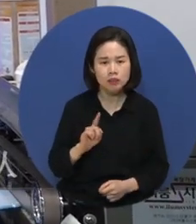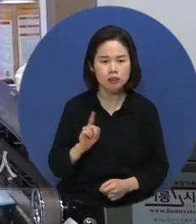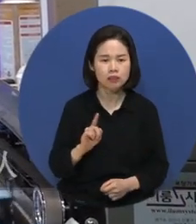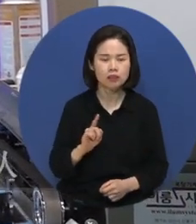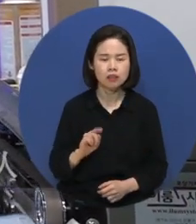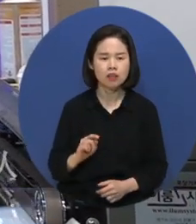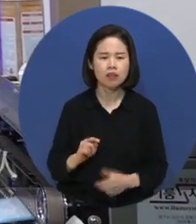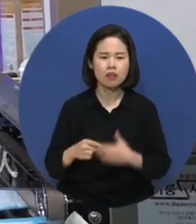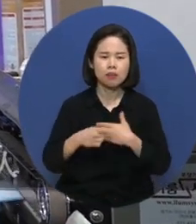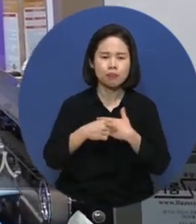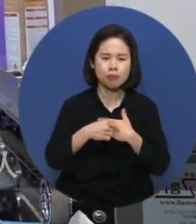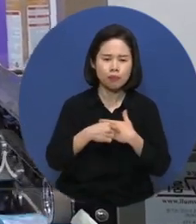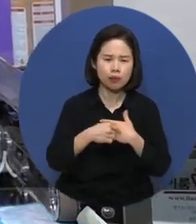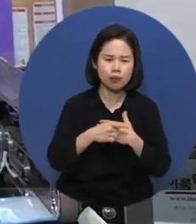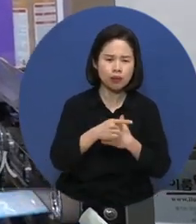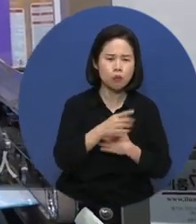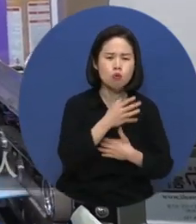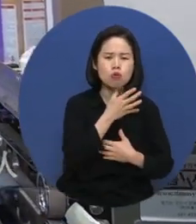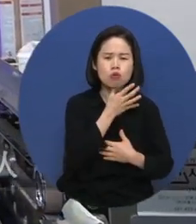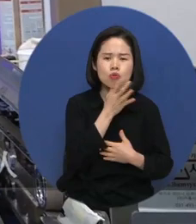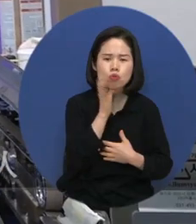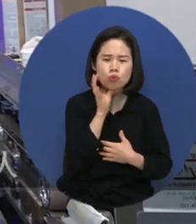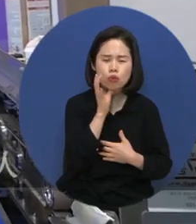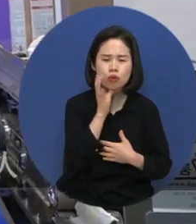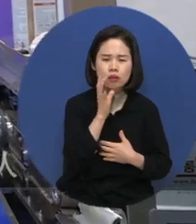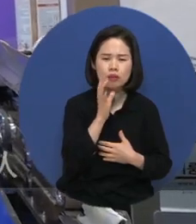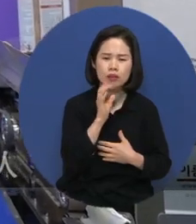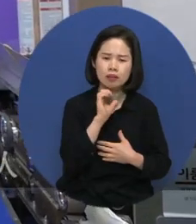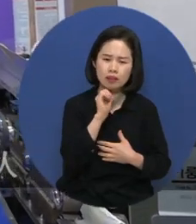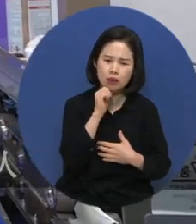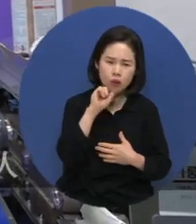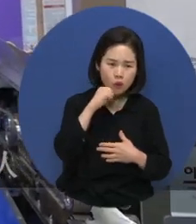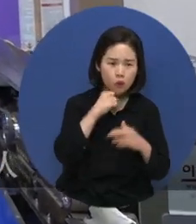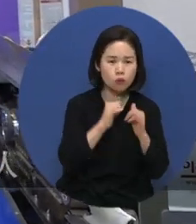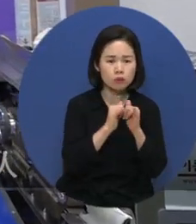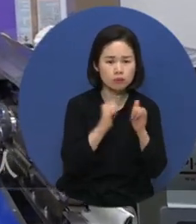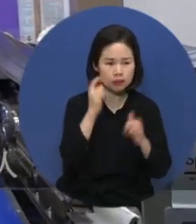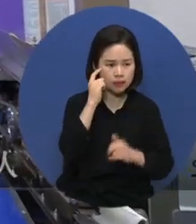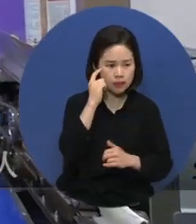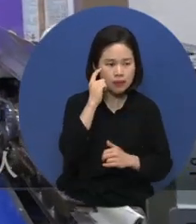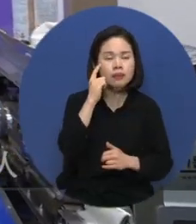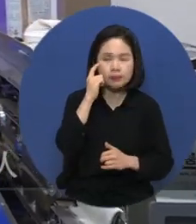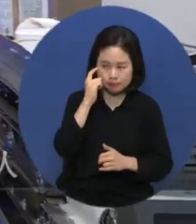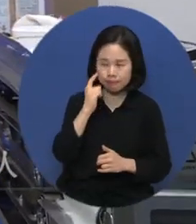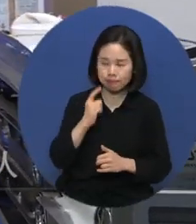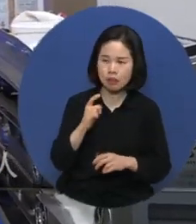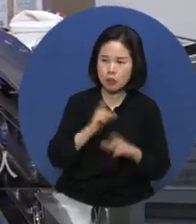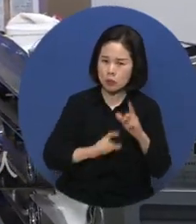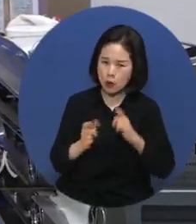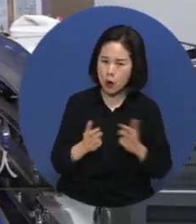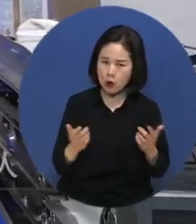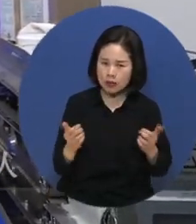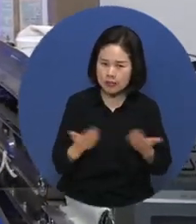근데 바깥에 어르신들이나 그런 분 치약도 생각하면서